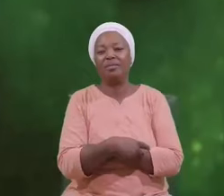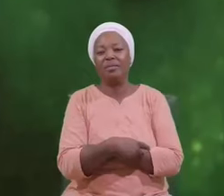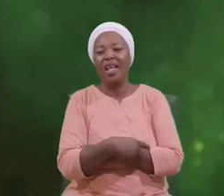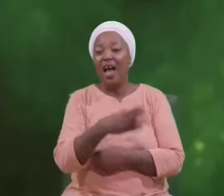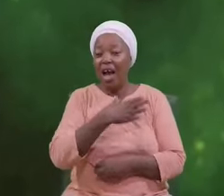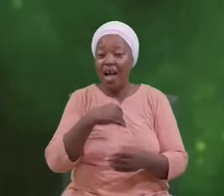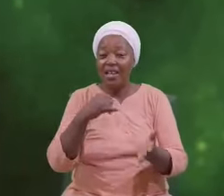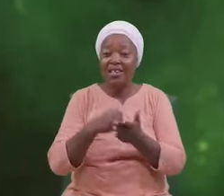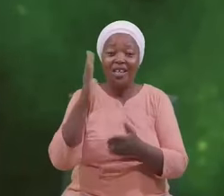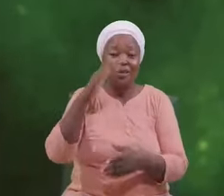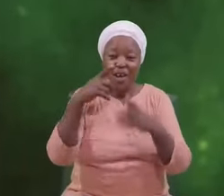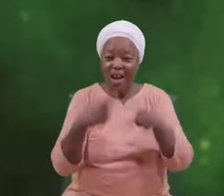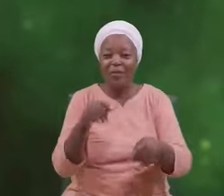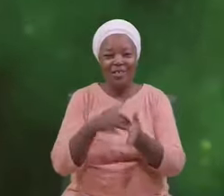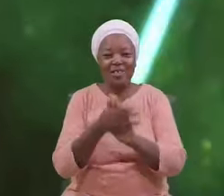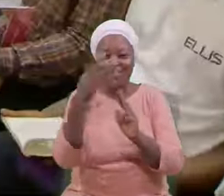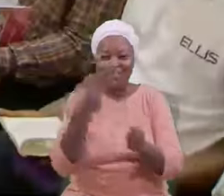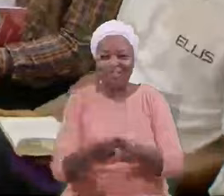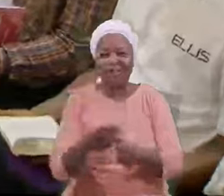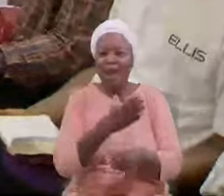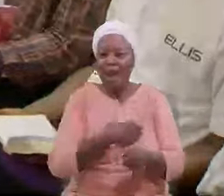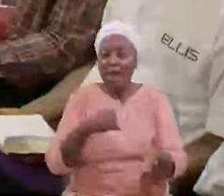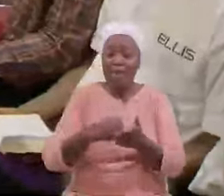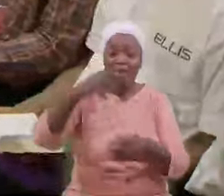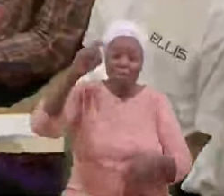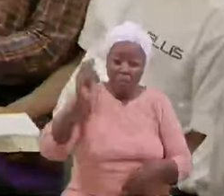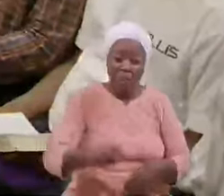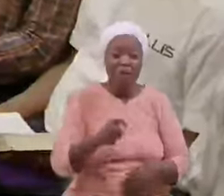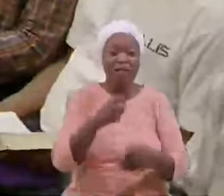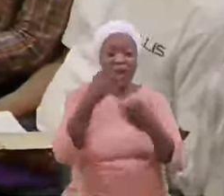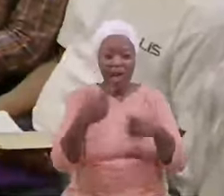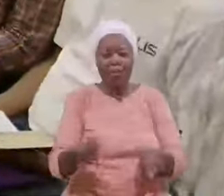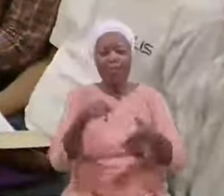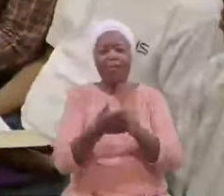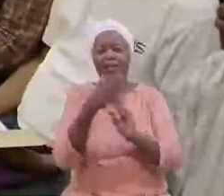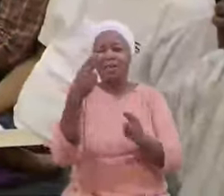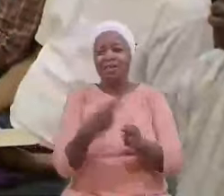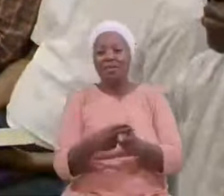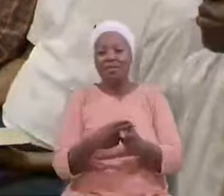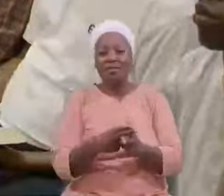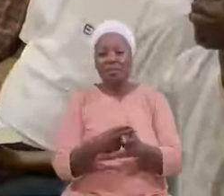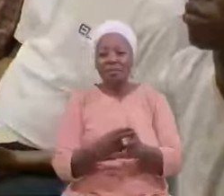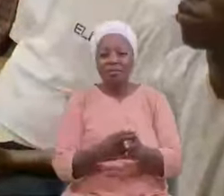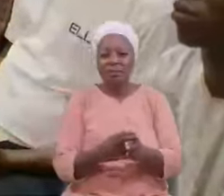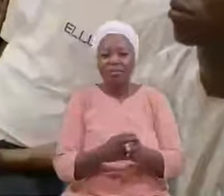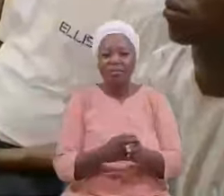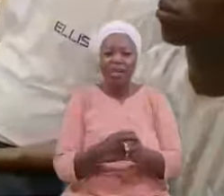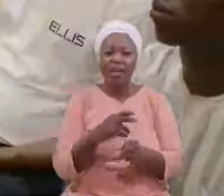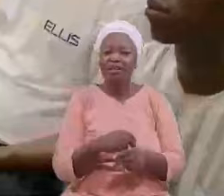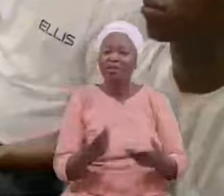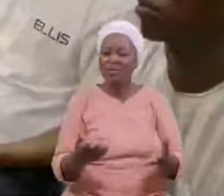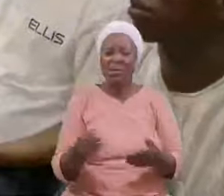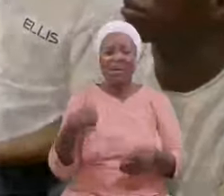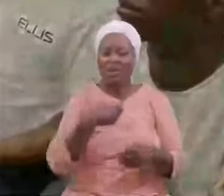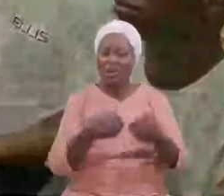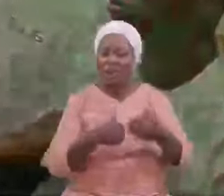s'accomplir. Et ce doit s'accomplir. Alors ça prend un long moment que